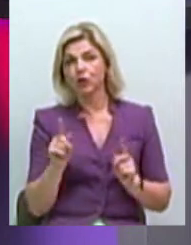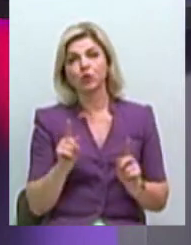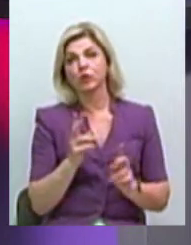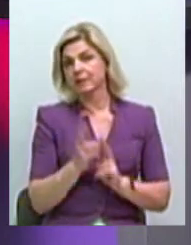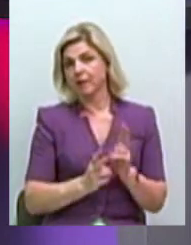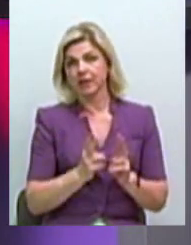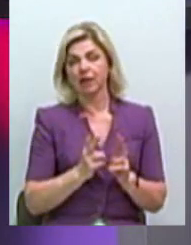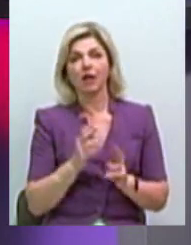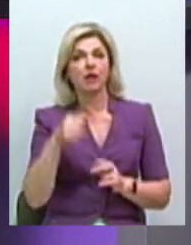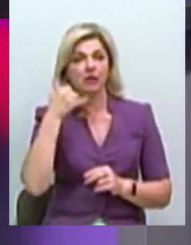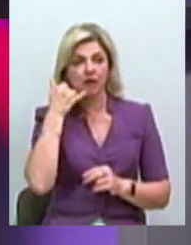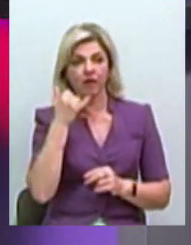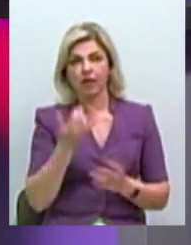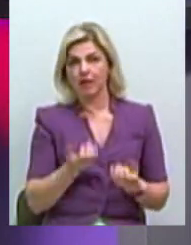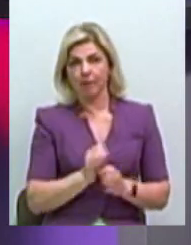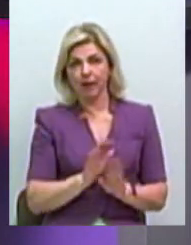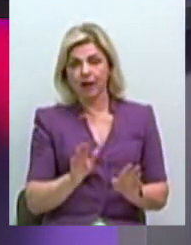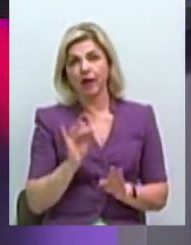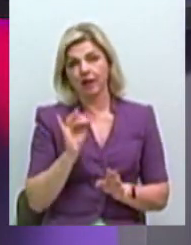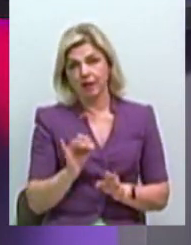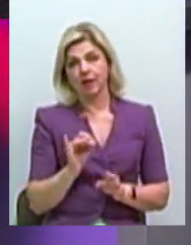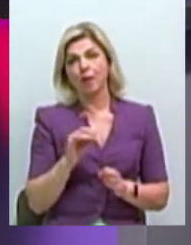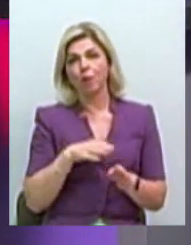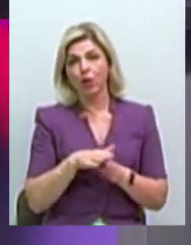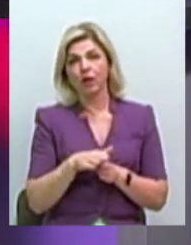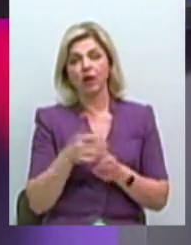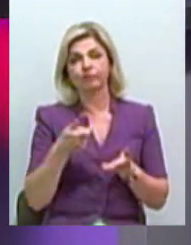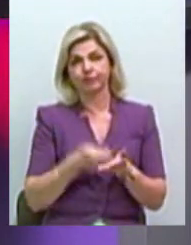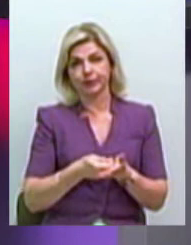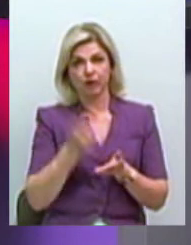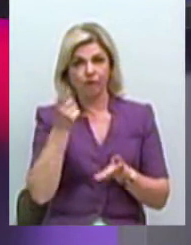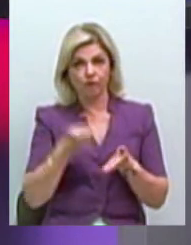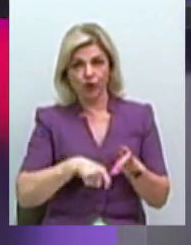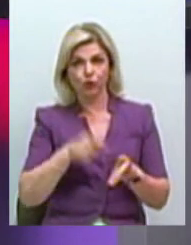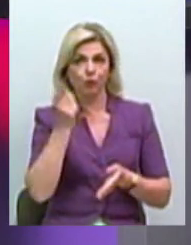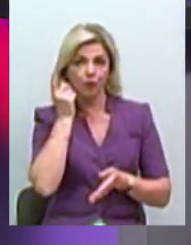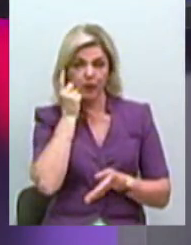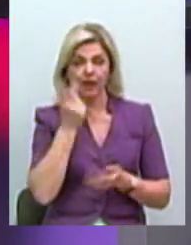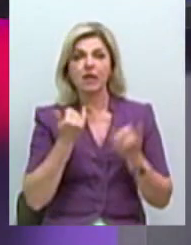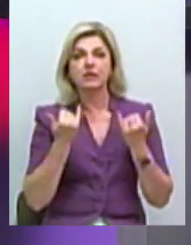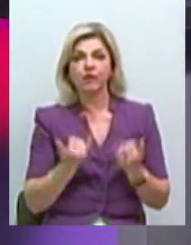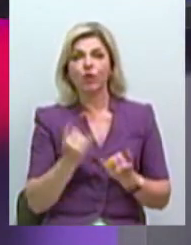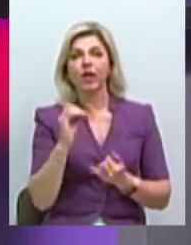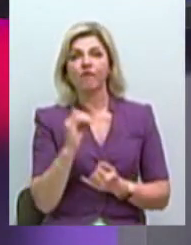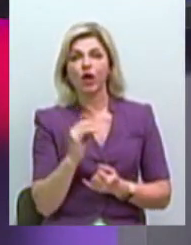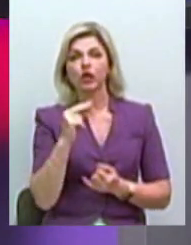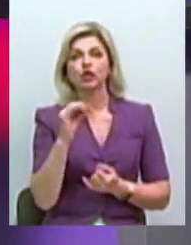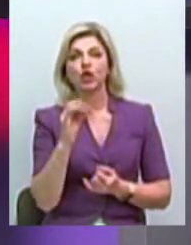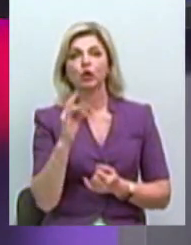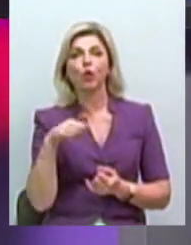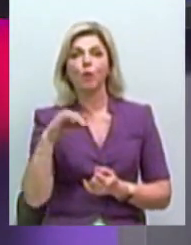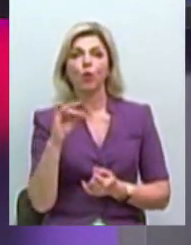змінилося, слухавку він не бере і повністю вимкнув телефон. Тож сьогодні у нас в студії Іван